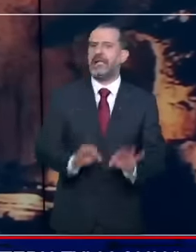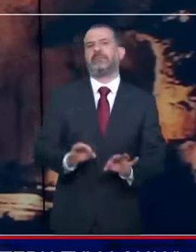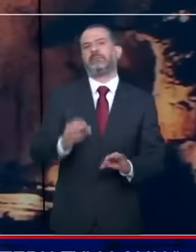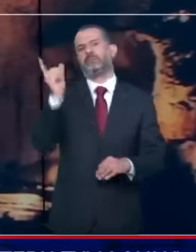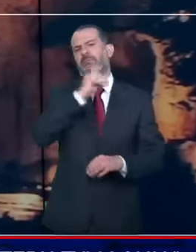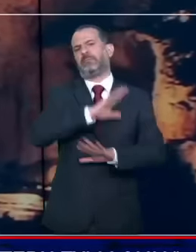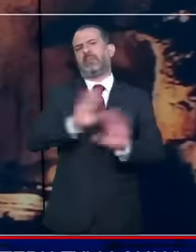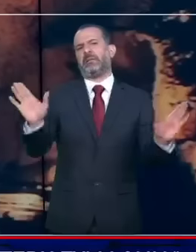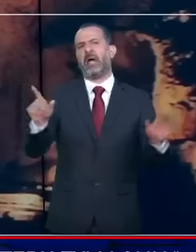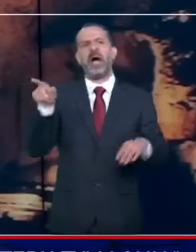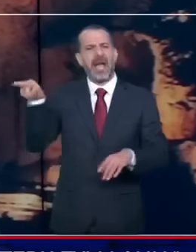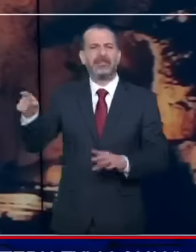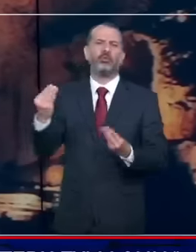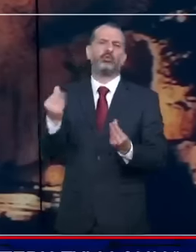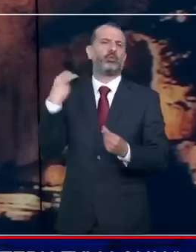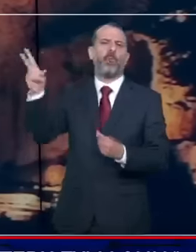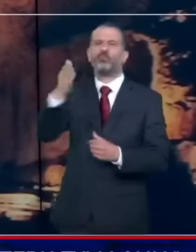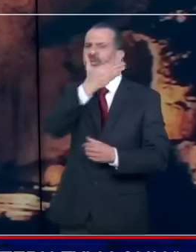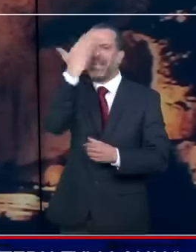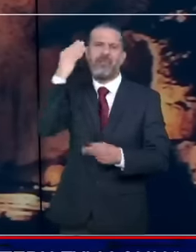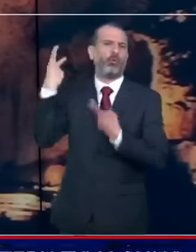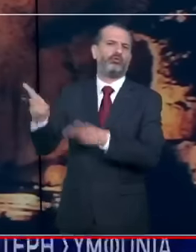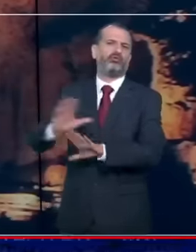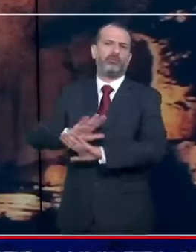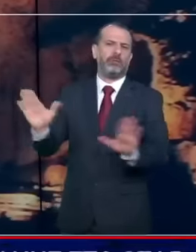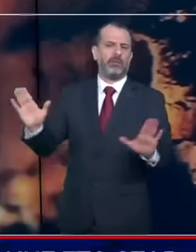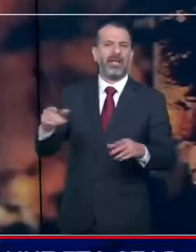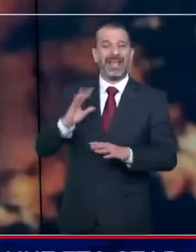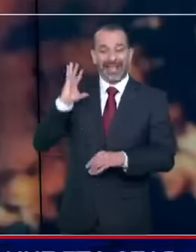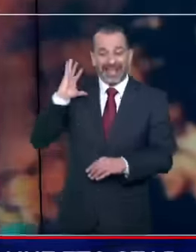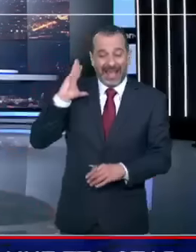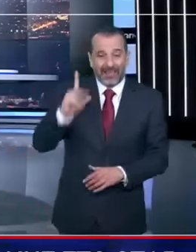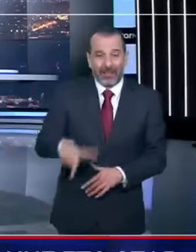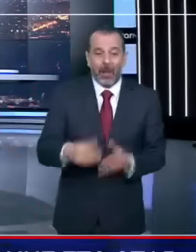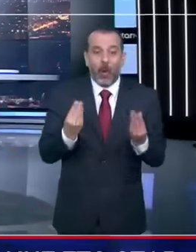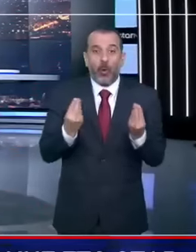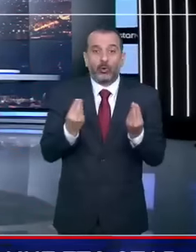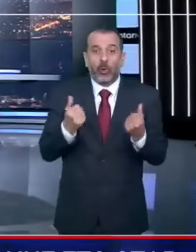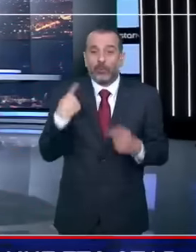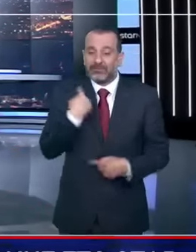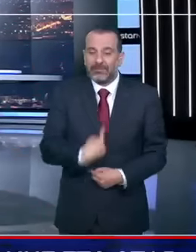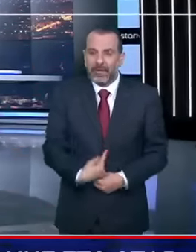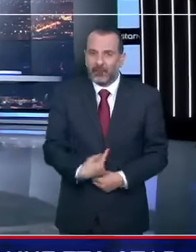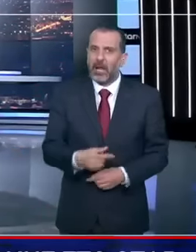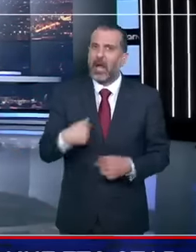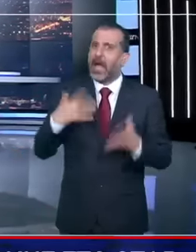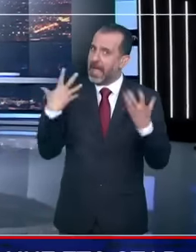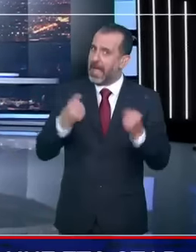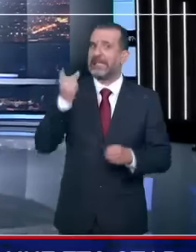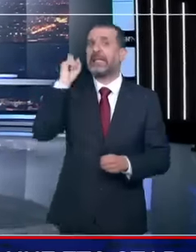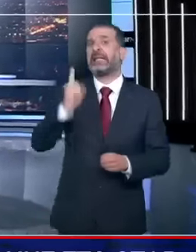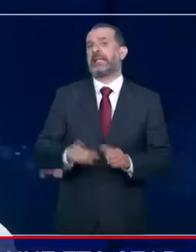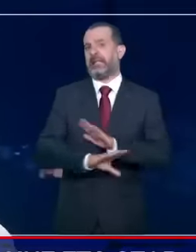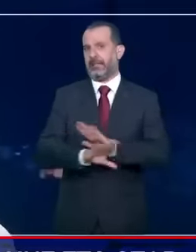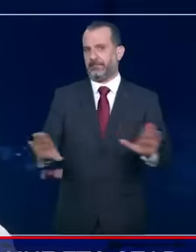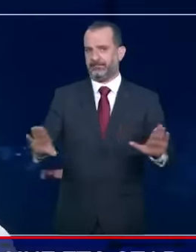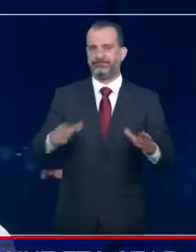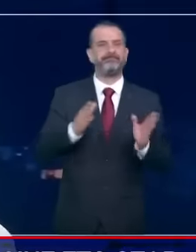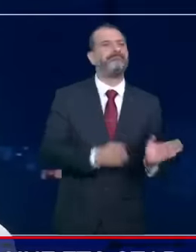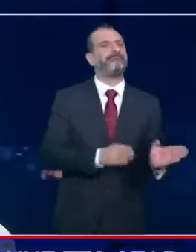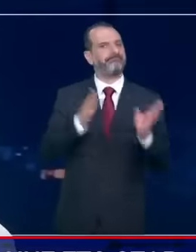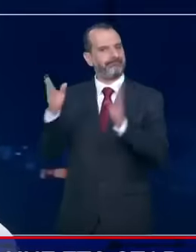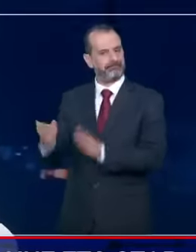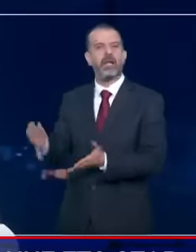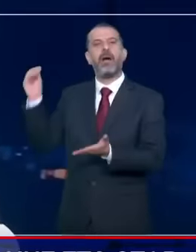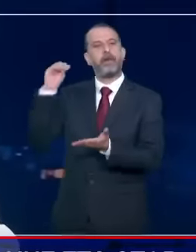ηθικής. Και κάθε μέρα κρίνονται οι στάσεις μας στα πολιτικά ζητήματα. Να επιστρέψουμε, κύριε Πρόεδρε, στις ευρωεκλογές και